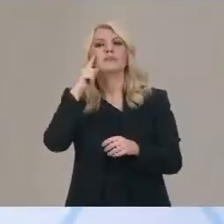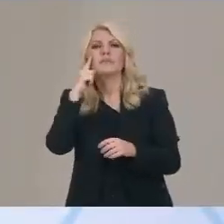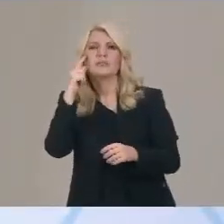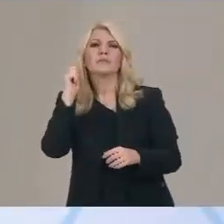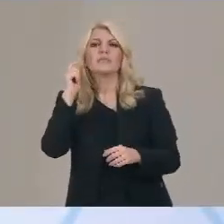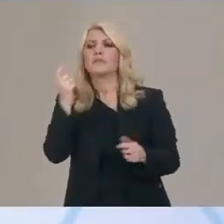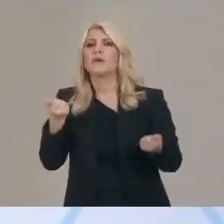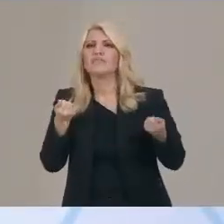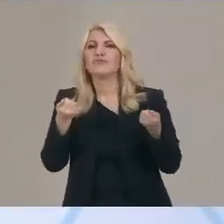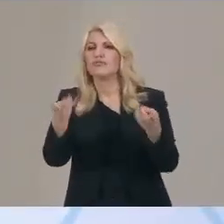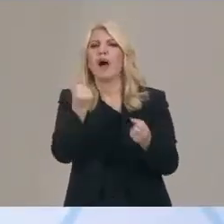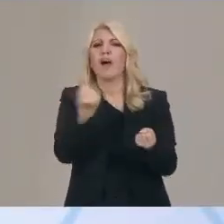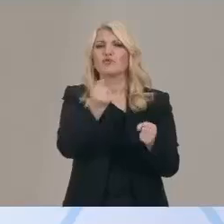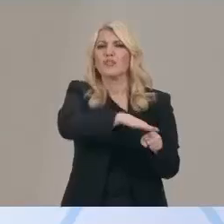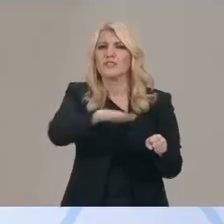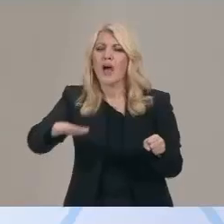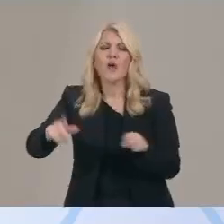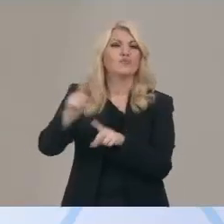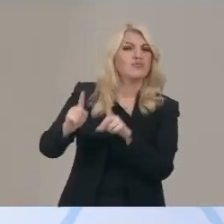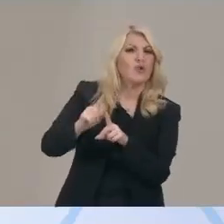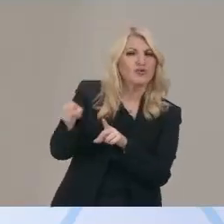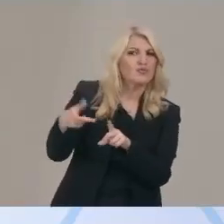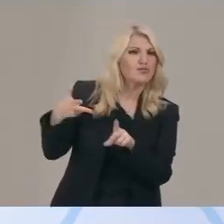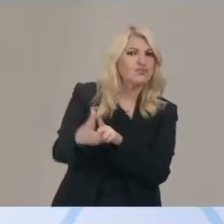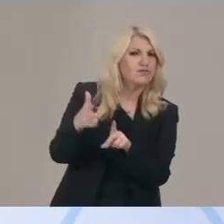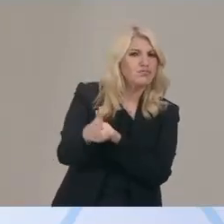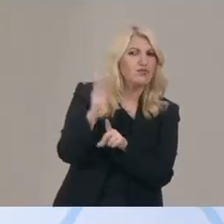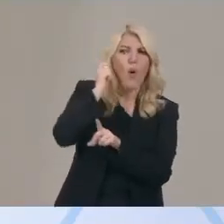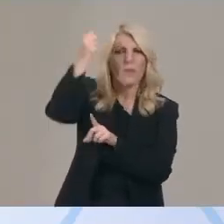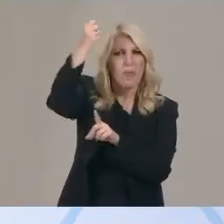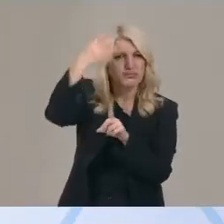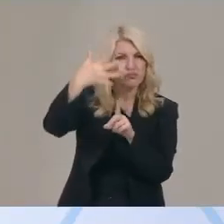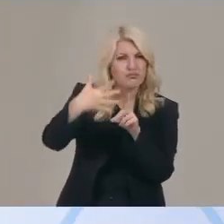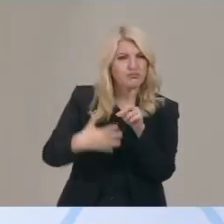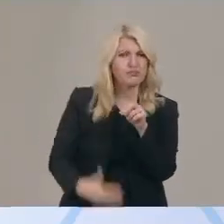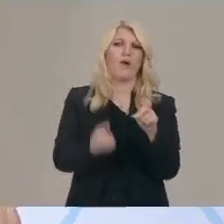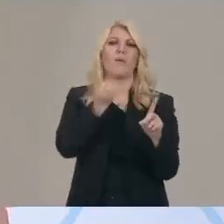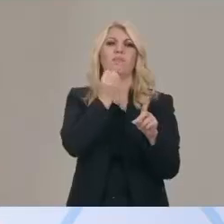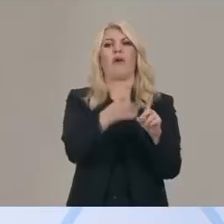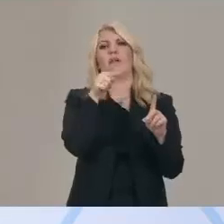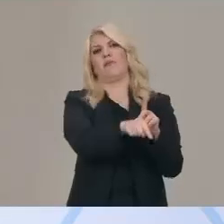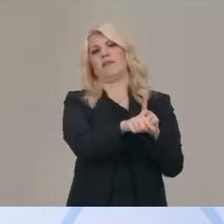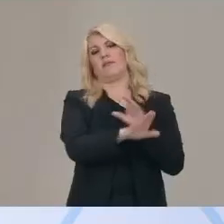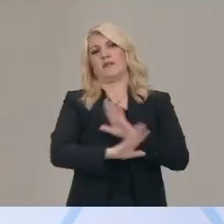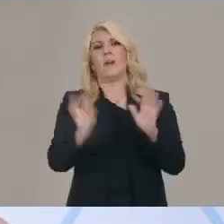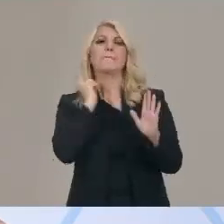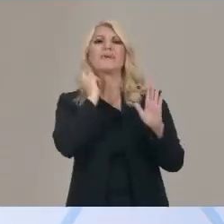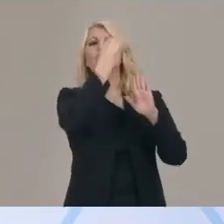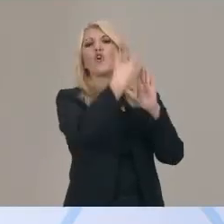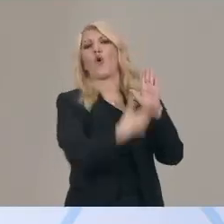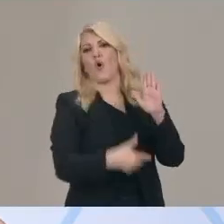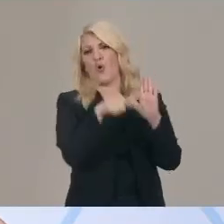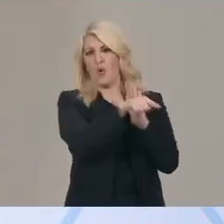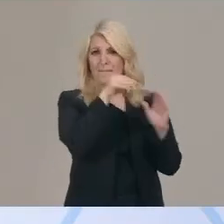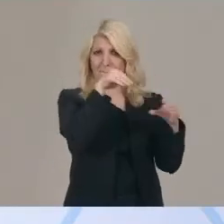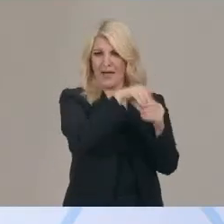της φύσεώς τους εντός του 2025. Τρίτον, με την έναρξη υλοποίησης